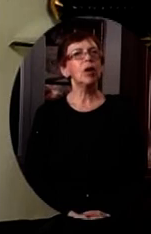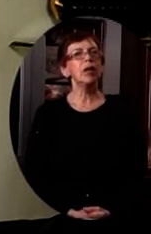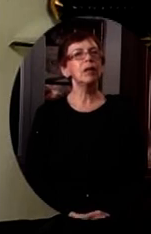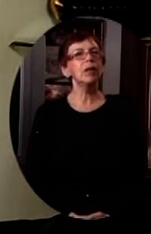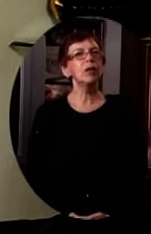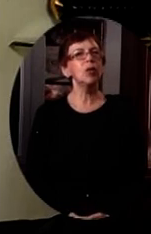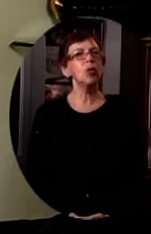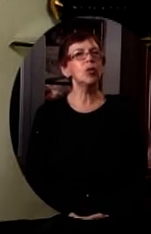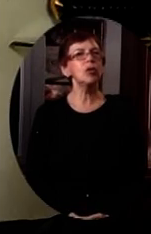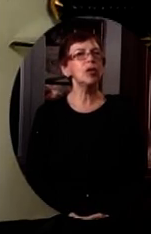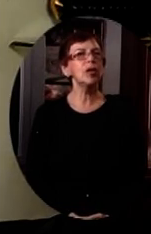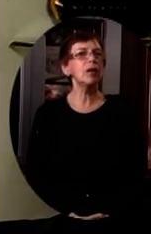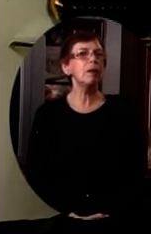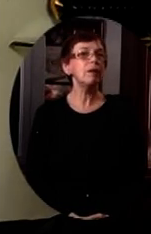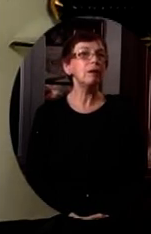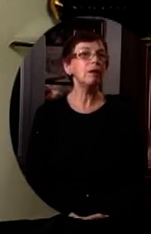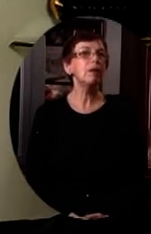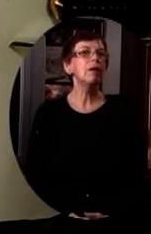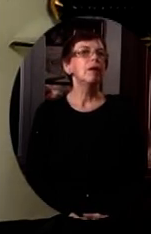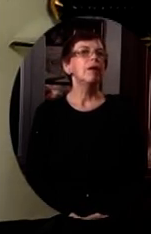ואני זוכרת את הנרות ש...